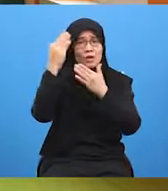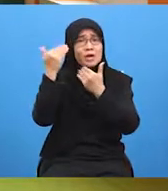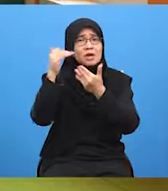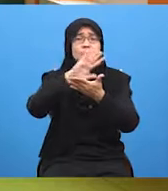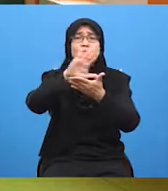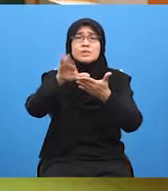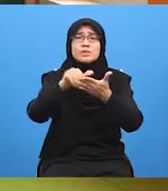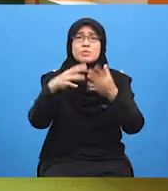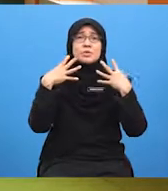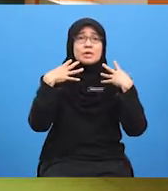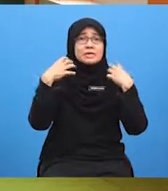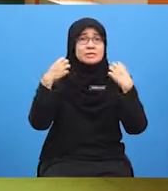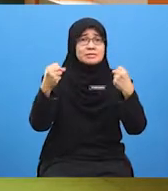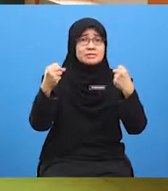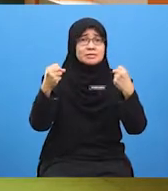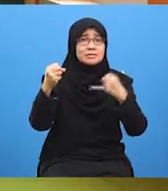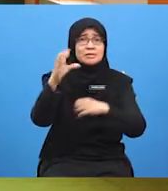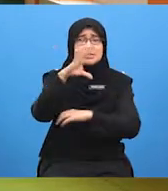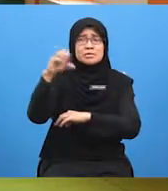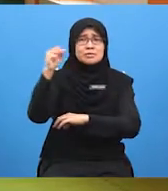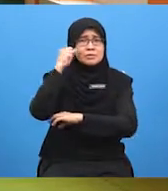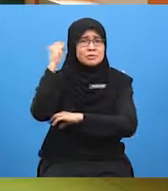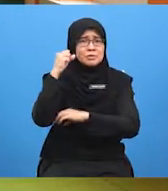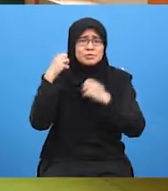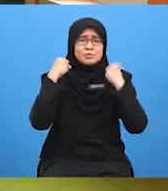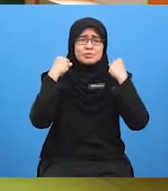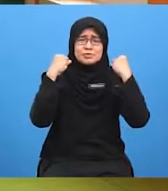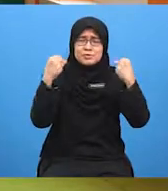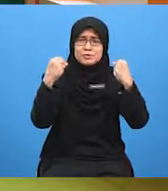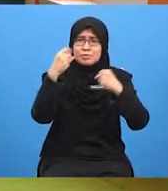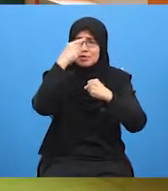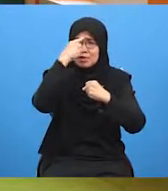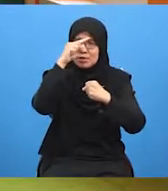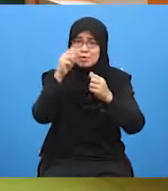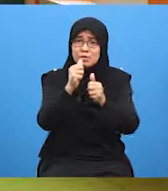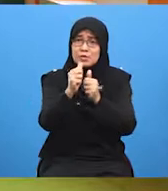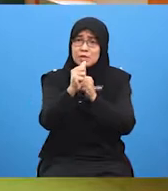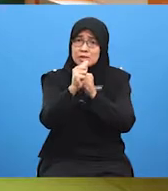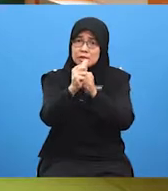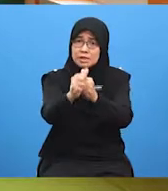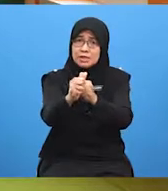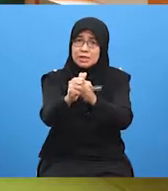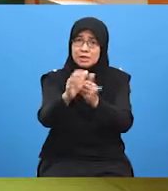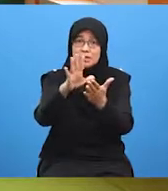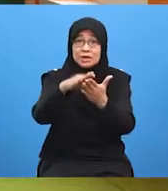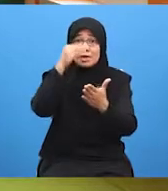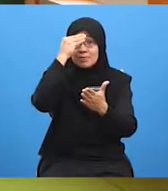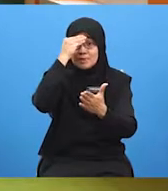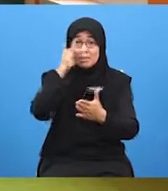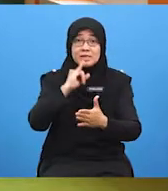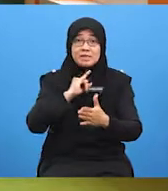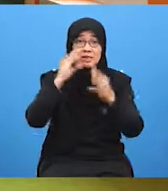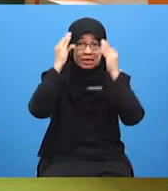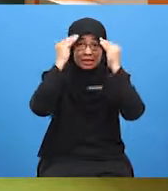dalam keadaan sihat dan sentiasa bersemangat mengikuti pembelajaran secara maya di rumah. Saya,